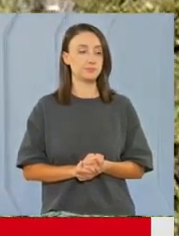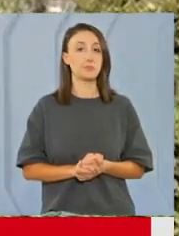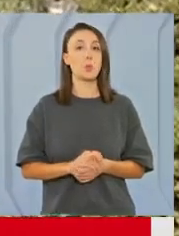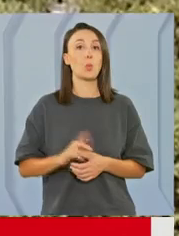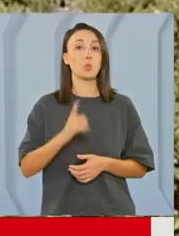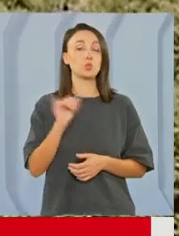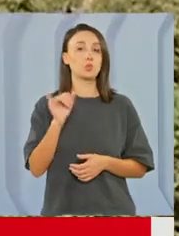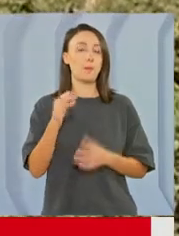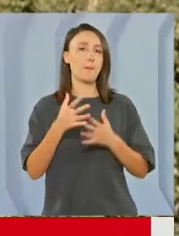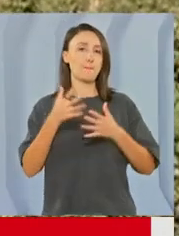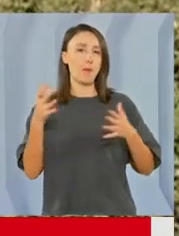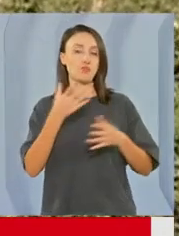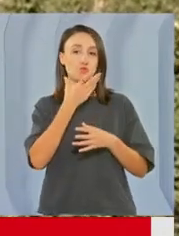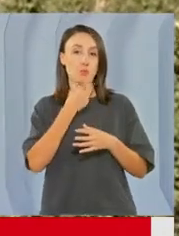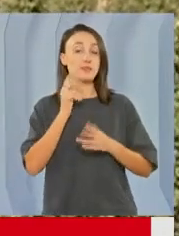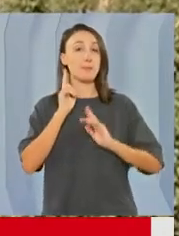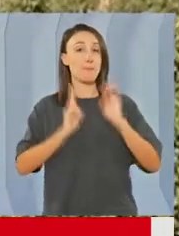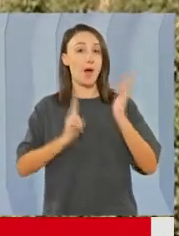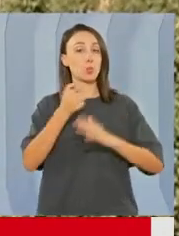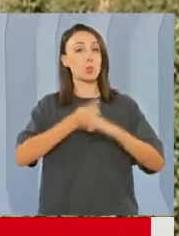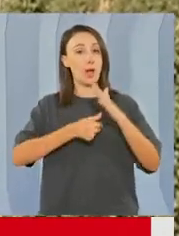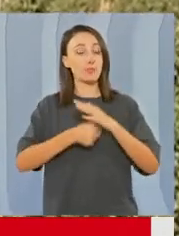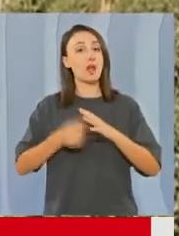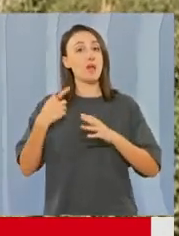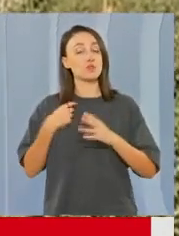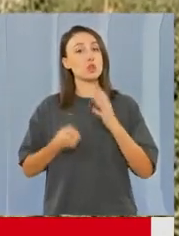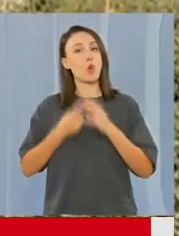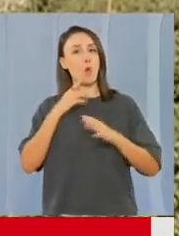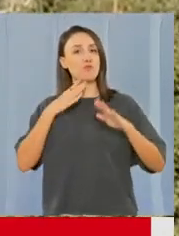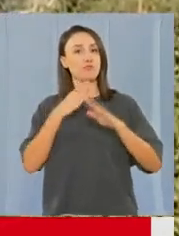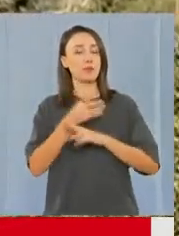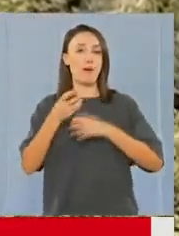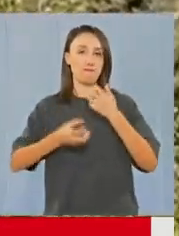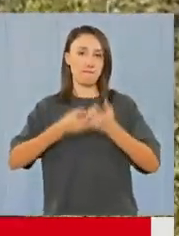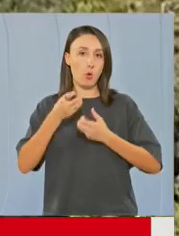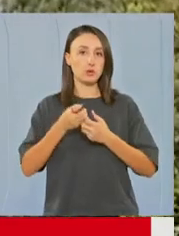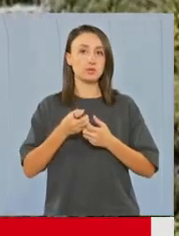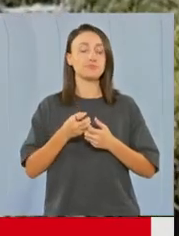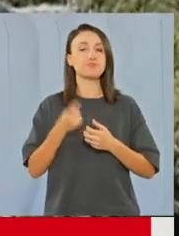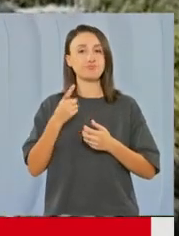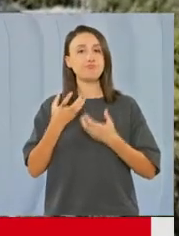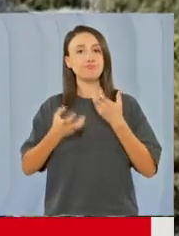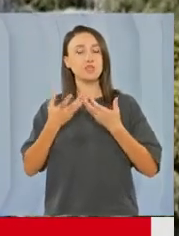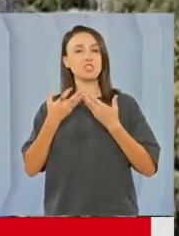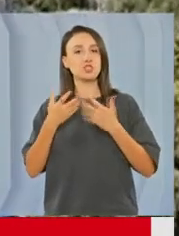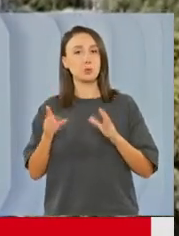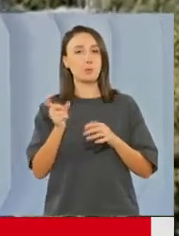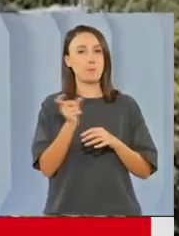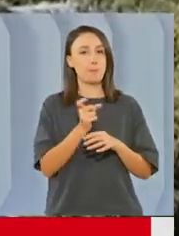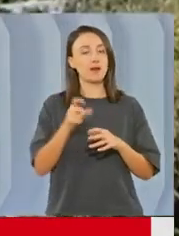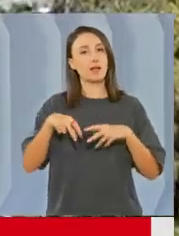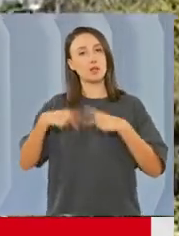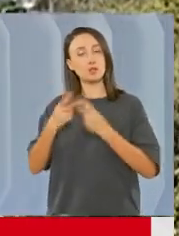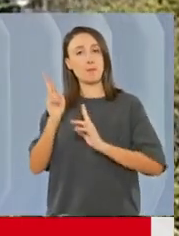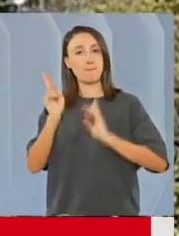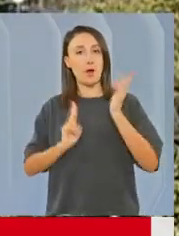Unul dintre cele mai mari și frumoase parcuri din capitală a fost din nou victima flăcărilor. Incendiul a izbucnit în partea retrocedată